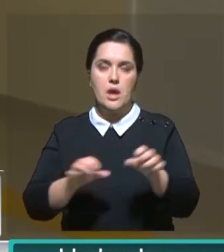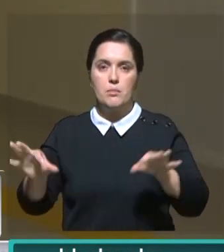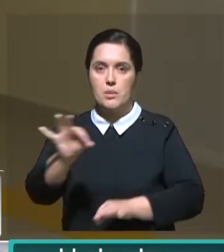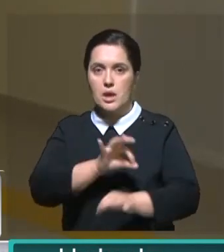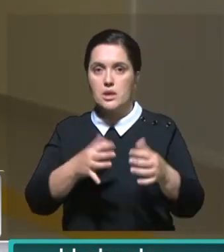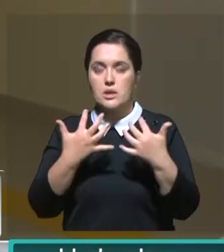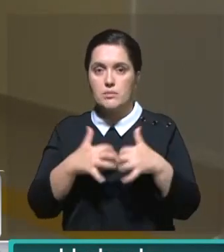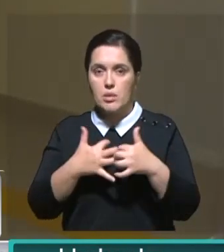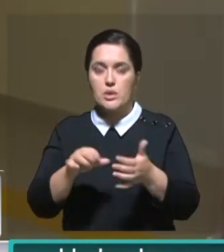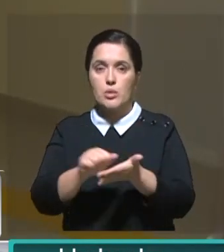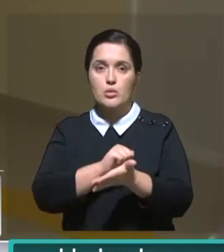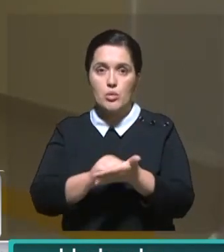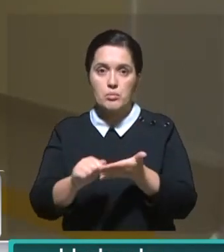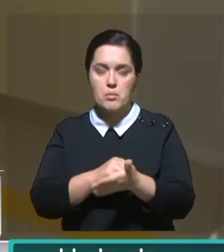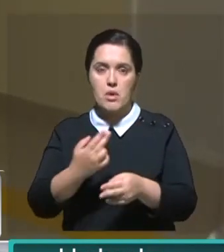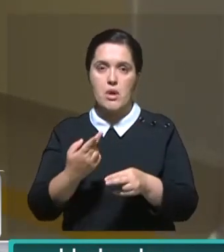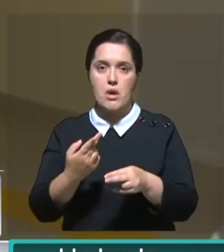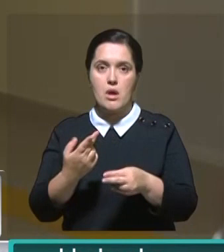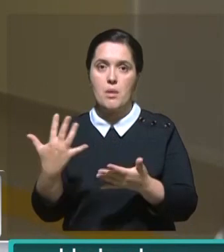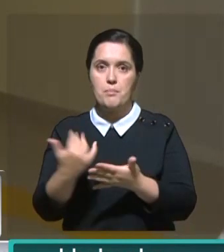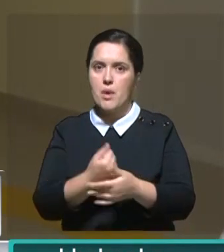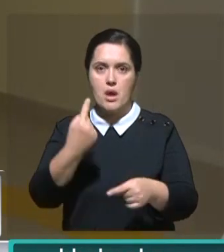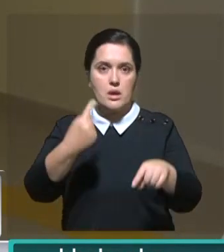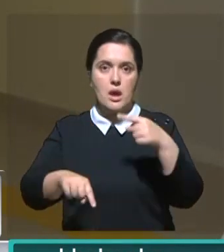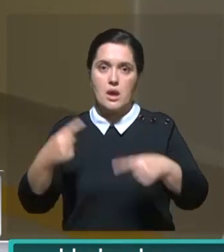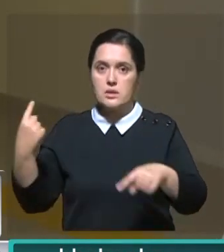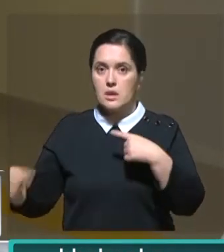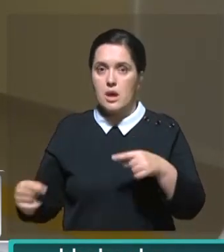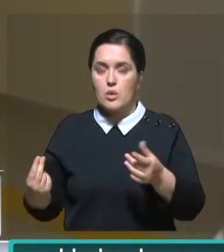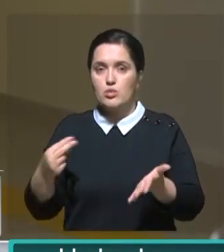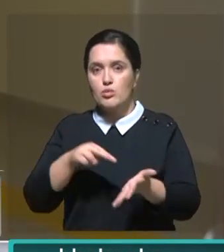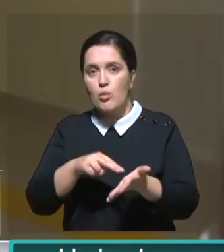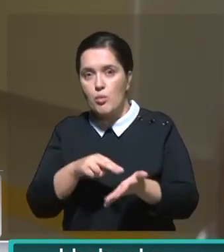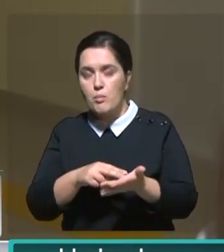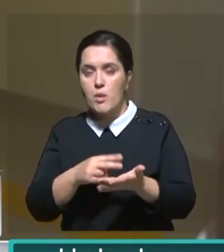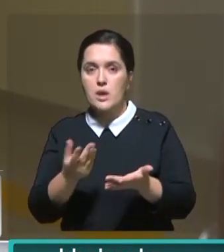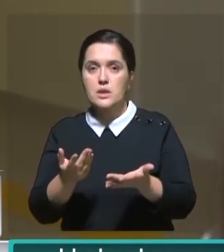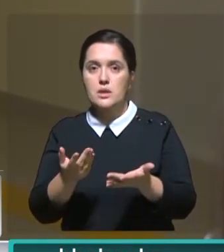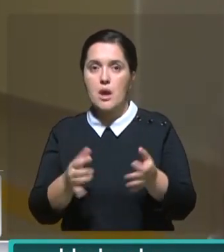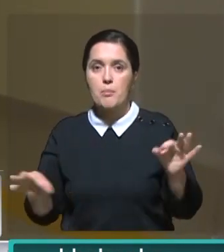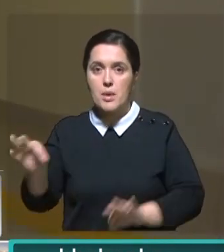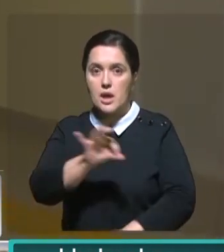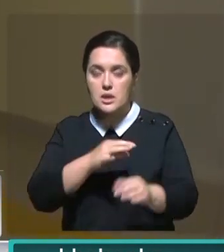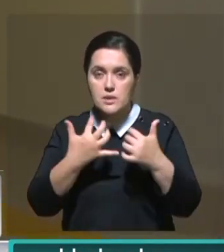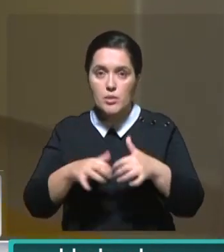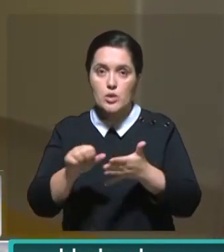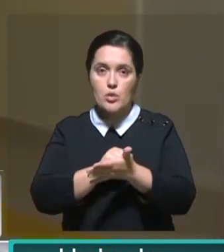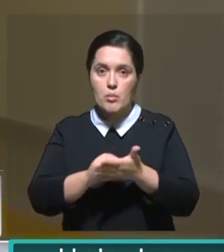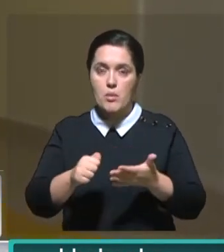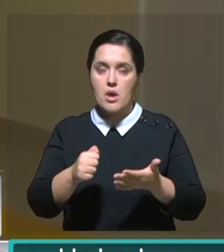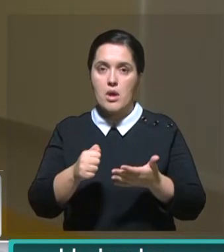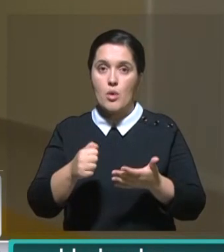документацию, потом строительство, поэтому получилось разные стоимости проектно-сметной документации, и получилось как бы в одной